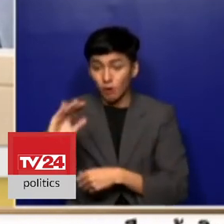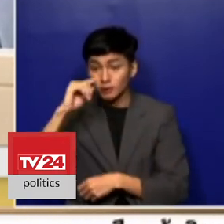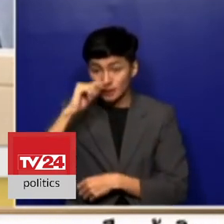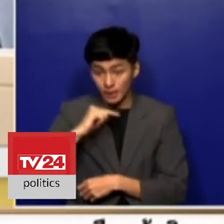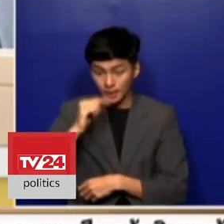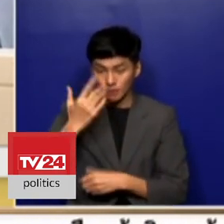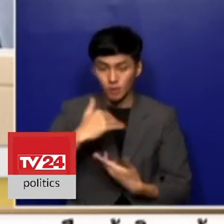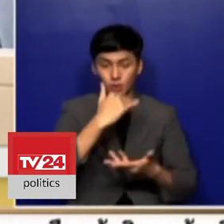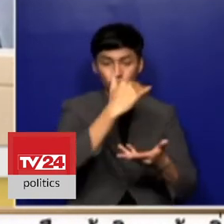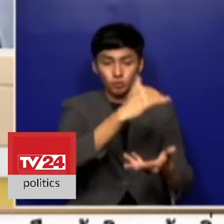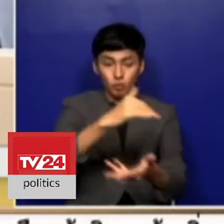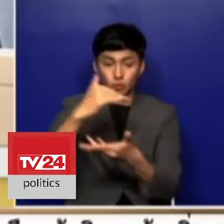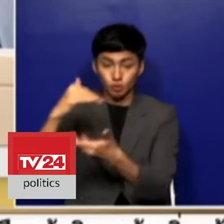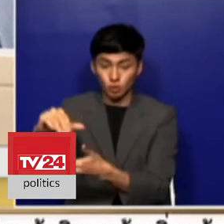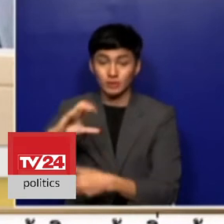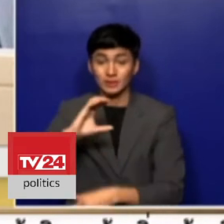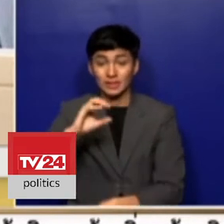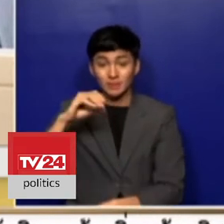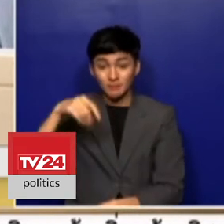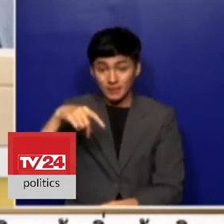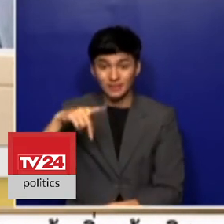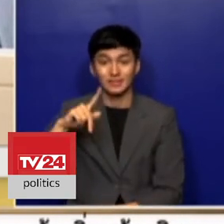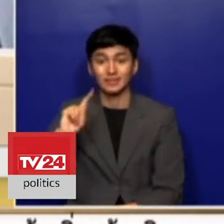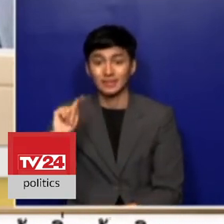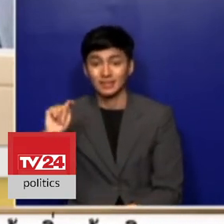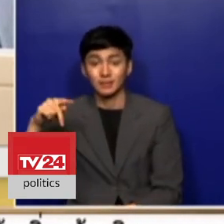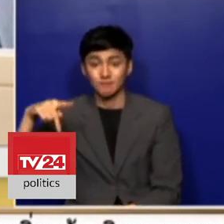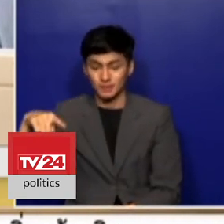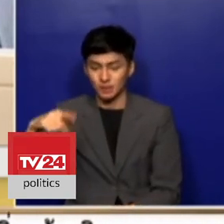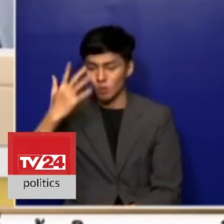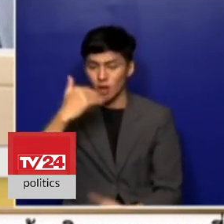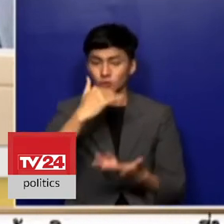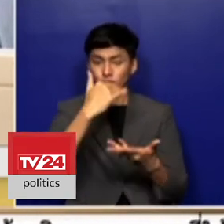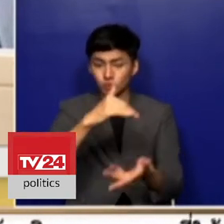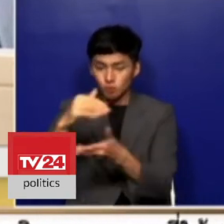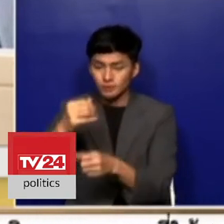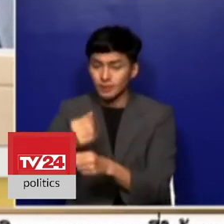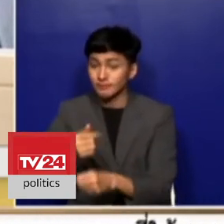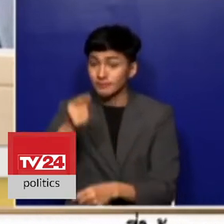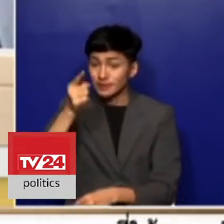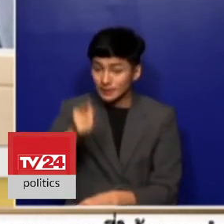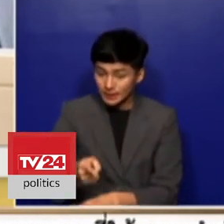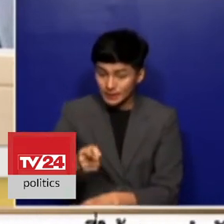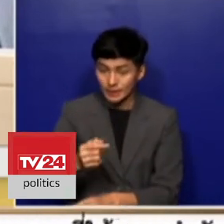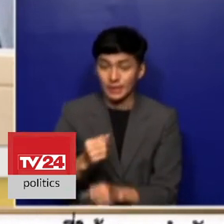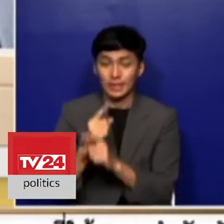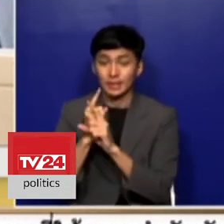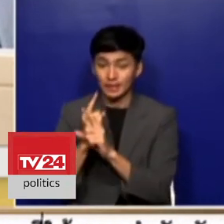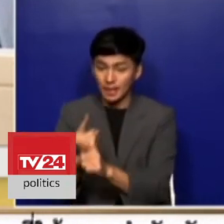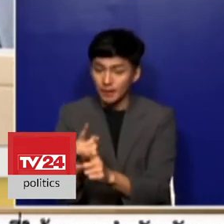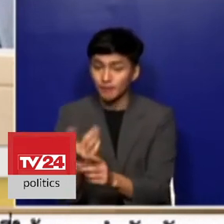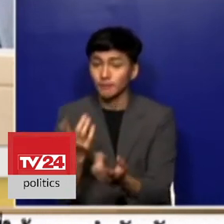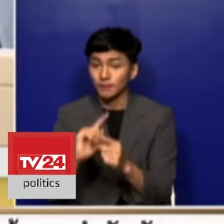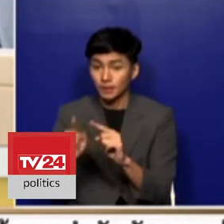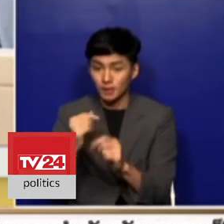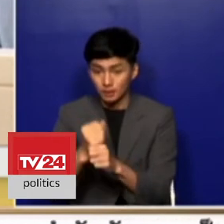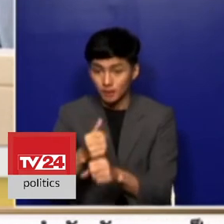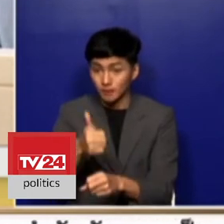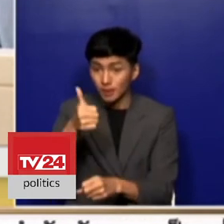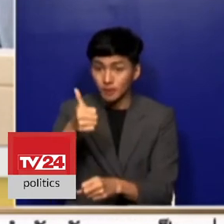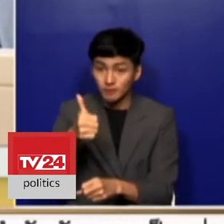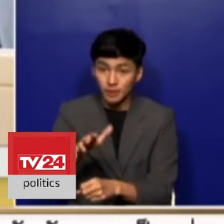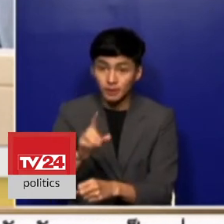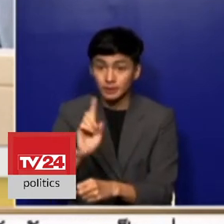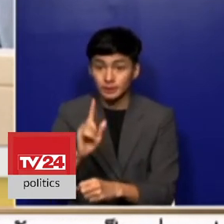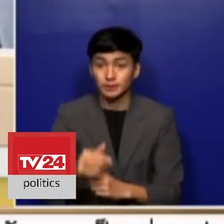ส่งออกไปยังตลาดซีพีทีบีพีว่าจะสามารถส่งออกได้จริงตามมาตรฐานและสุขอนามัยหรือไม่เพราะ